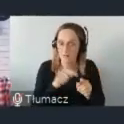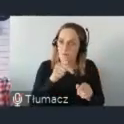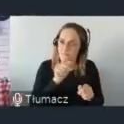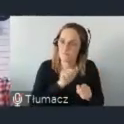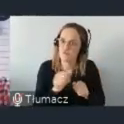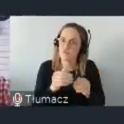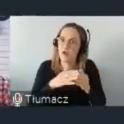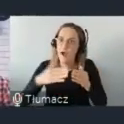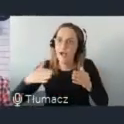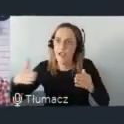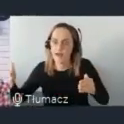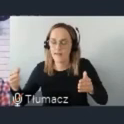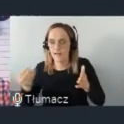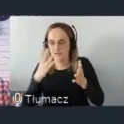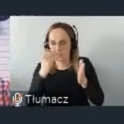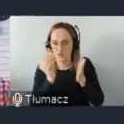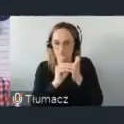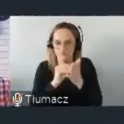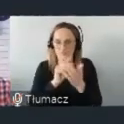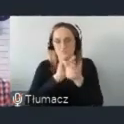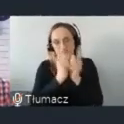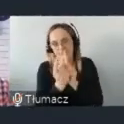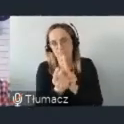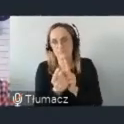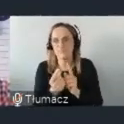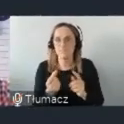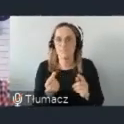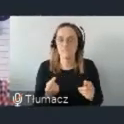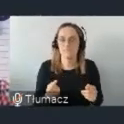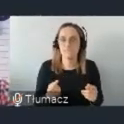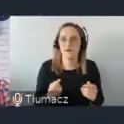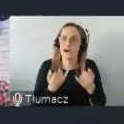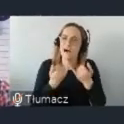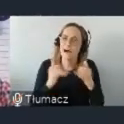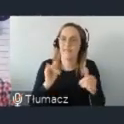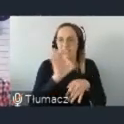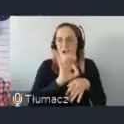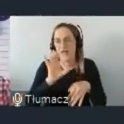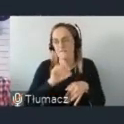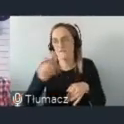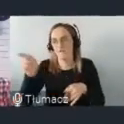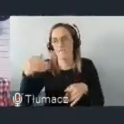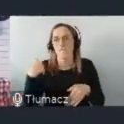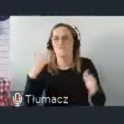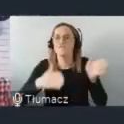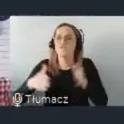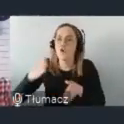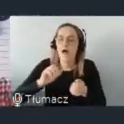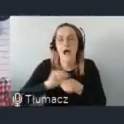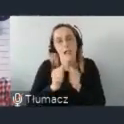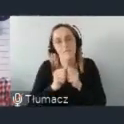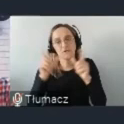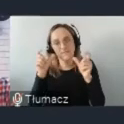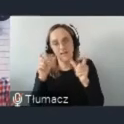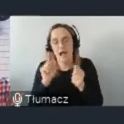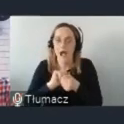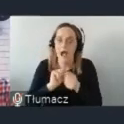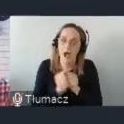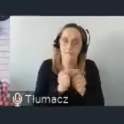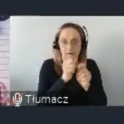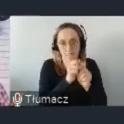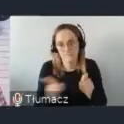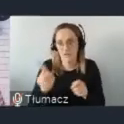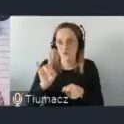galeria zdjęć, czyli okładka zamieni się na przykład w inną grafikę, którą przygotowaliście wcześniej, lub zdjęcie, czy przekieruje na